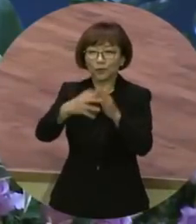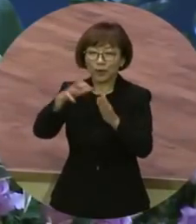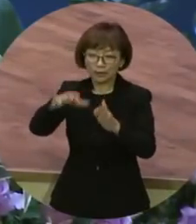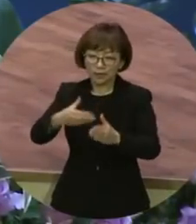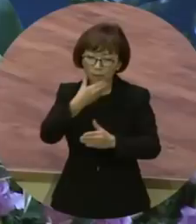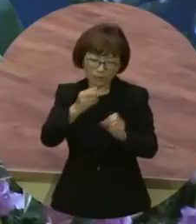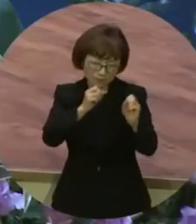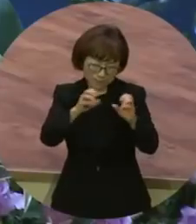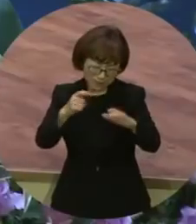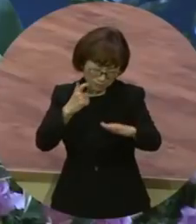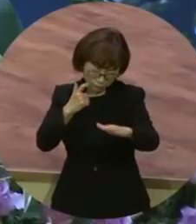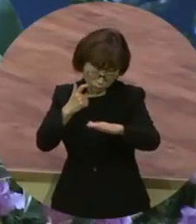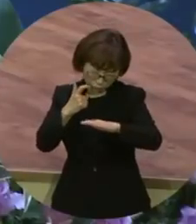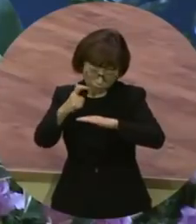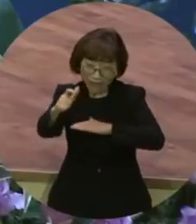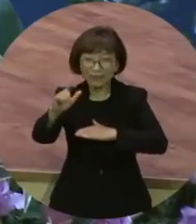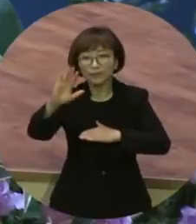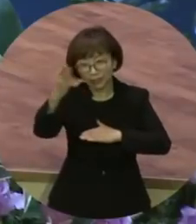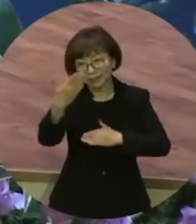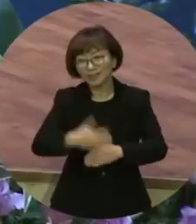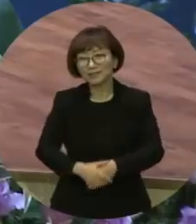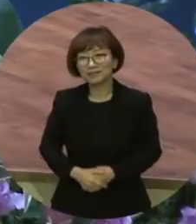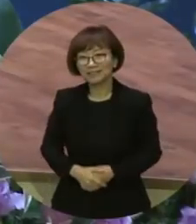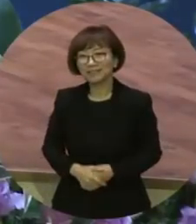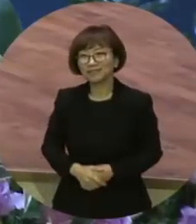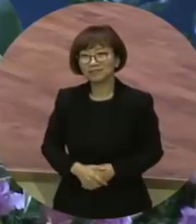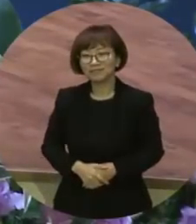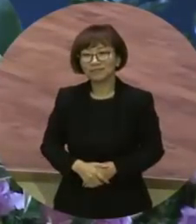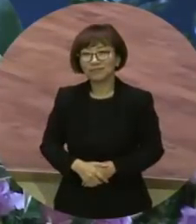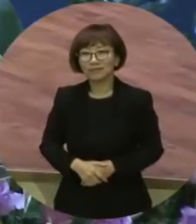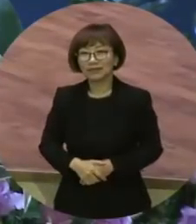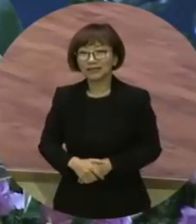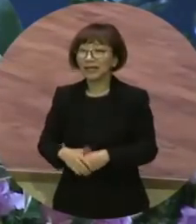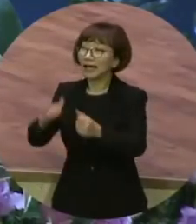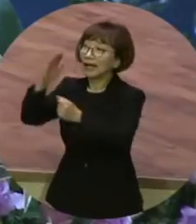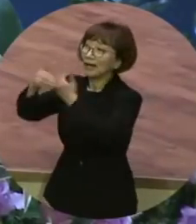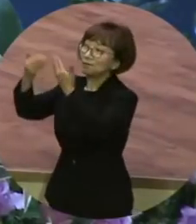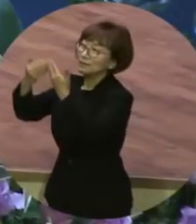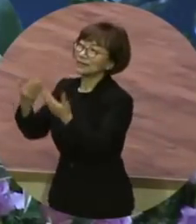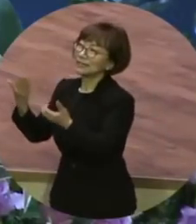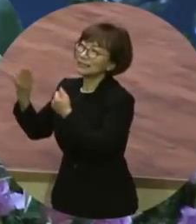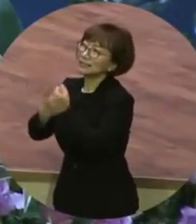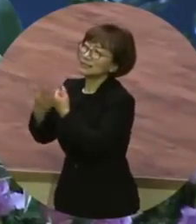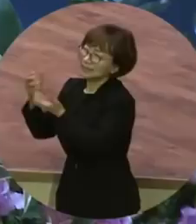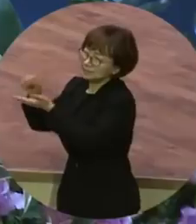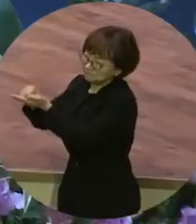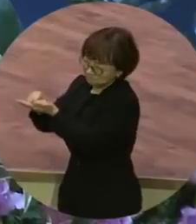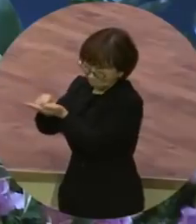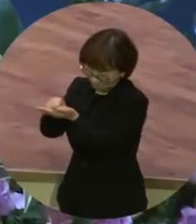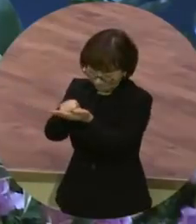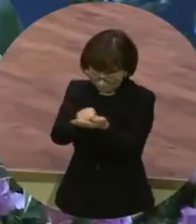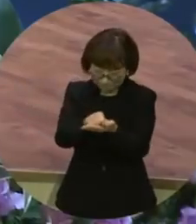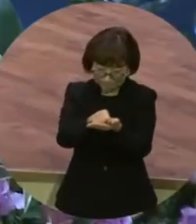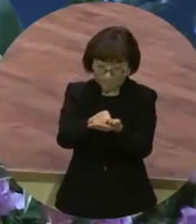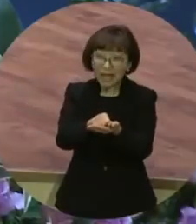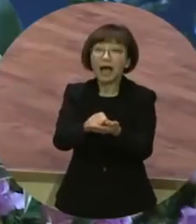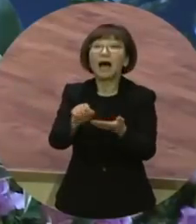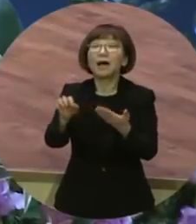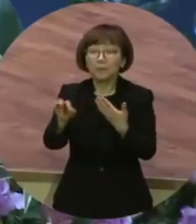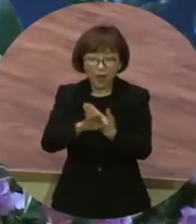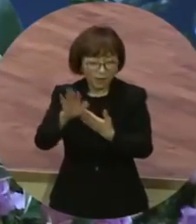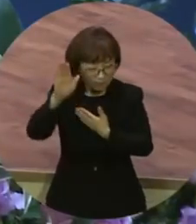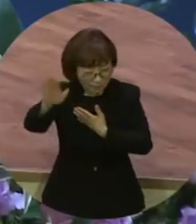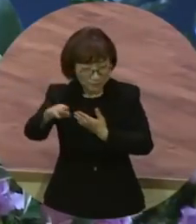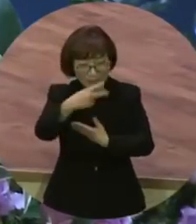믿습니다. 우리 렘넌트들이 받은 은혜를 머물게 할 수 있다면 우리 후대들을 통해 237 복음화는 반드시 되어질